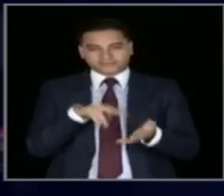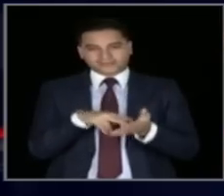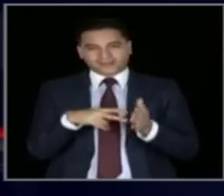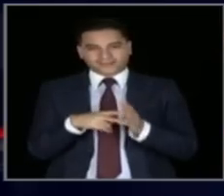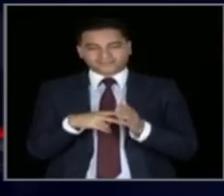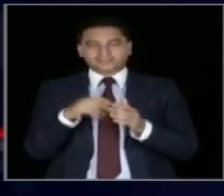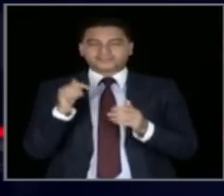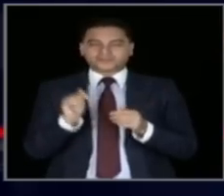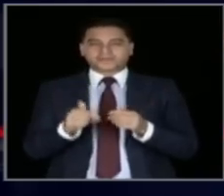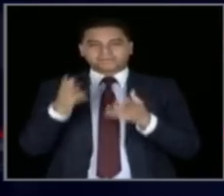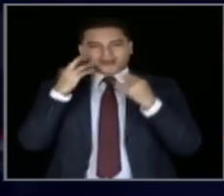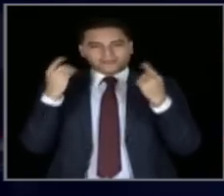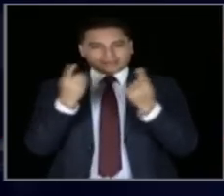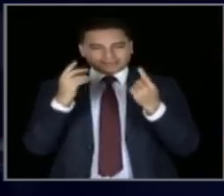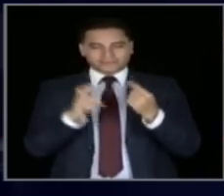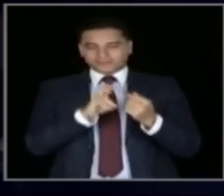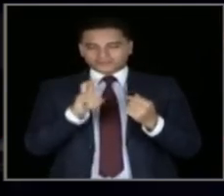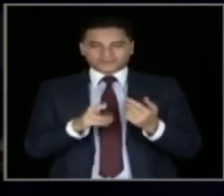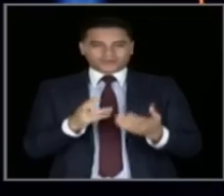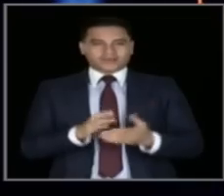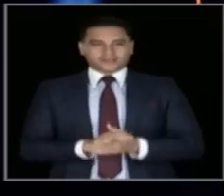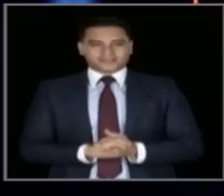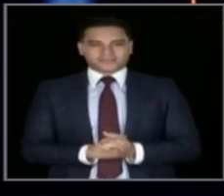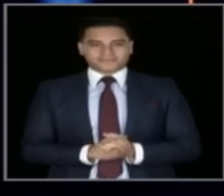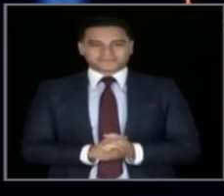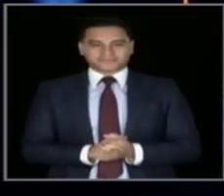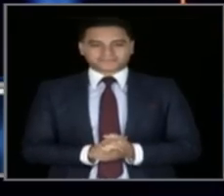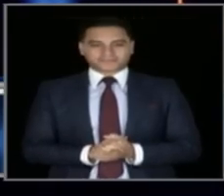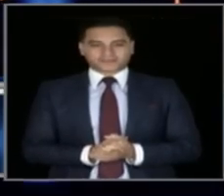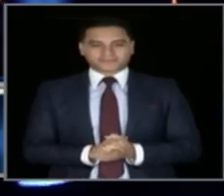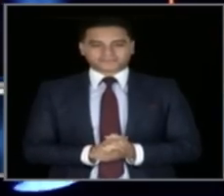تتبانيش. معلومات عامه والسؤال هو: